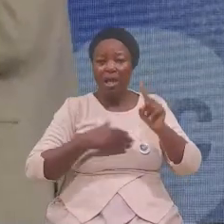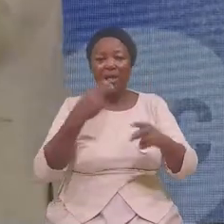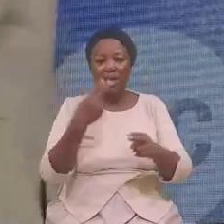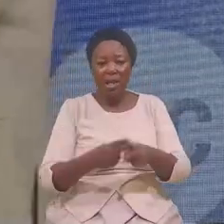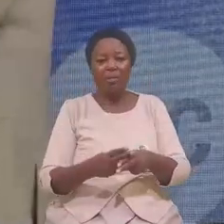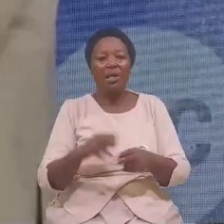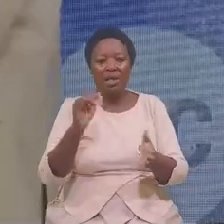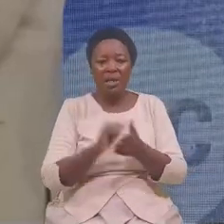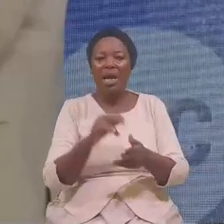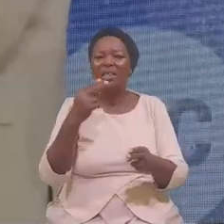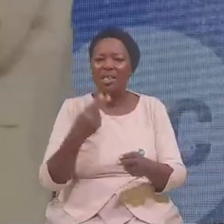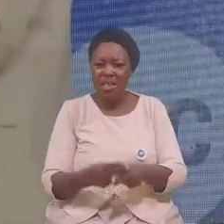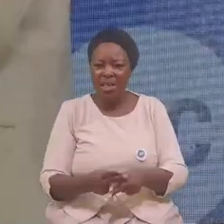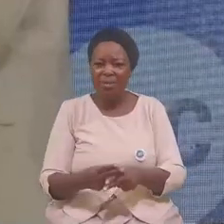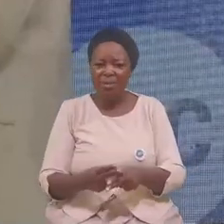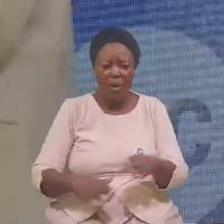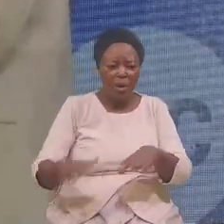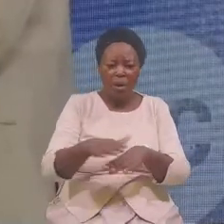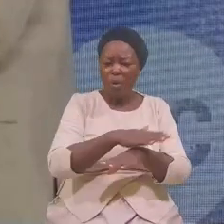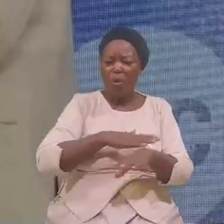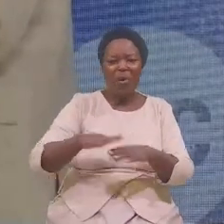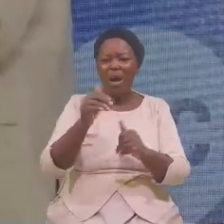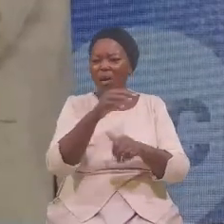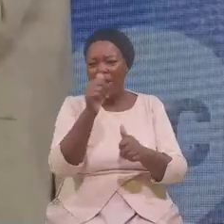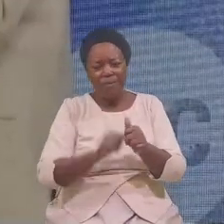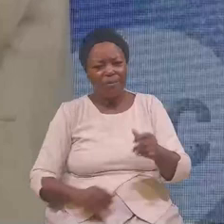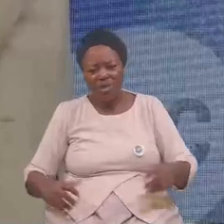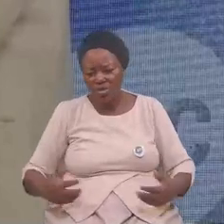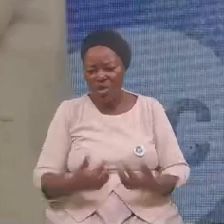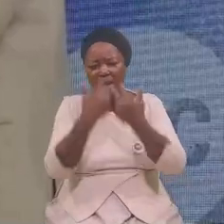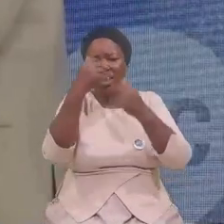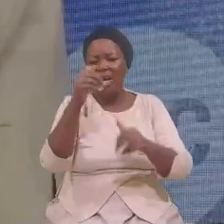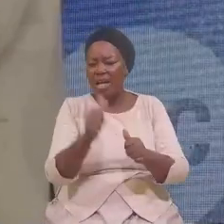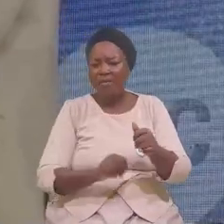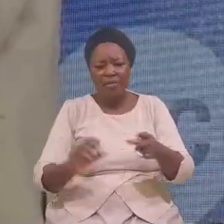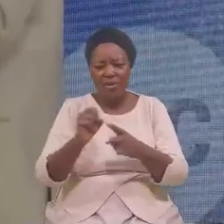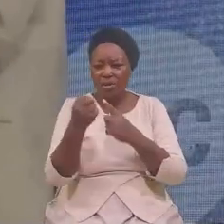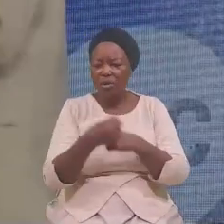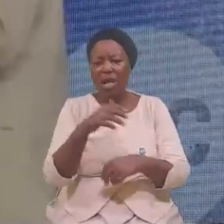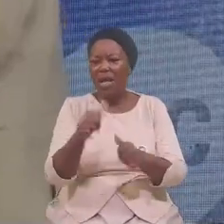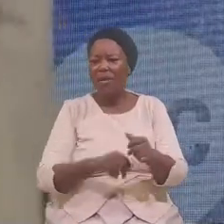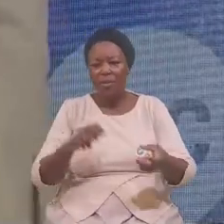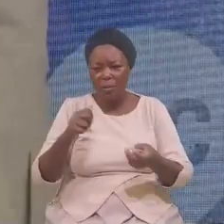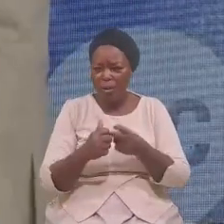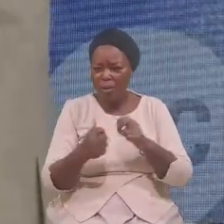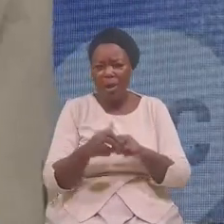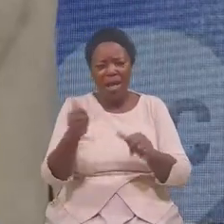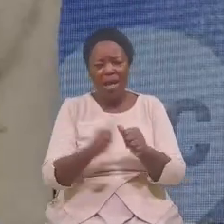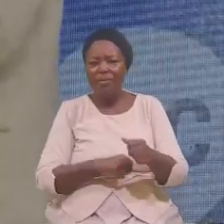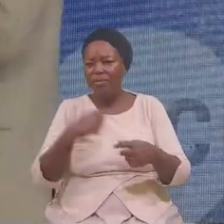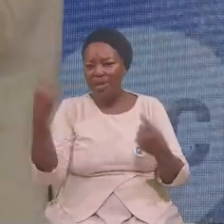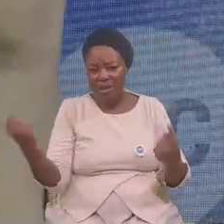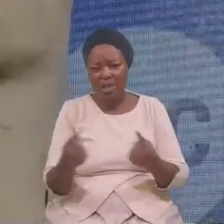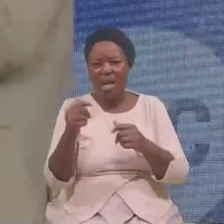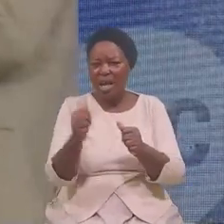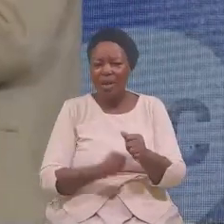nom couvre tout défi, toute situation, tout problème, tout péché, toute